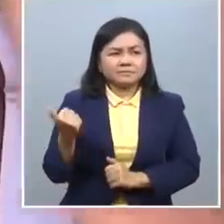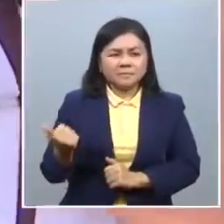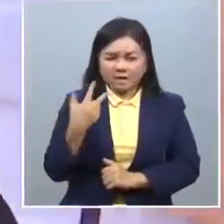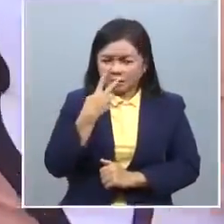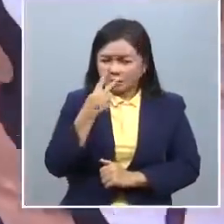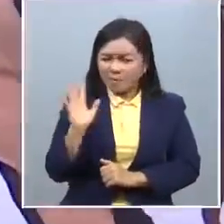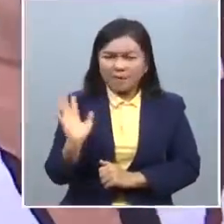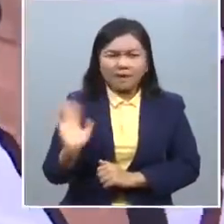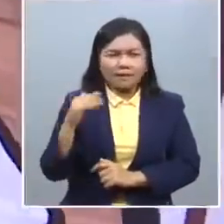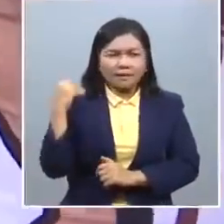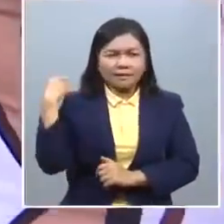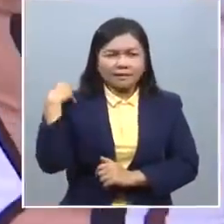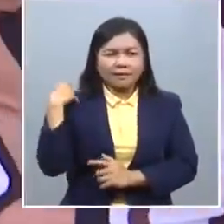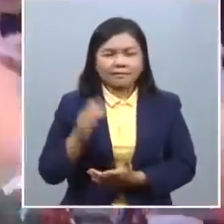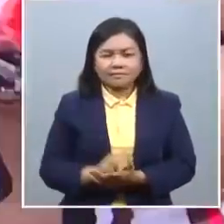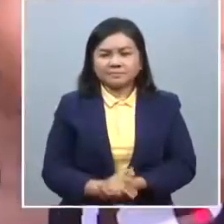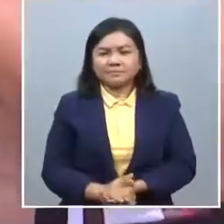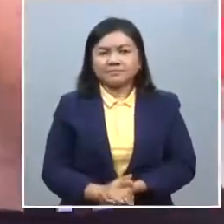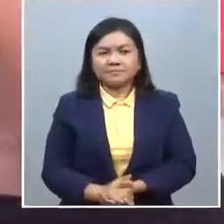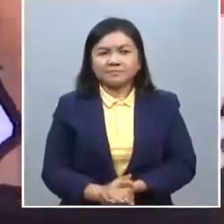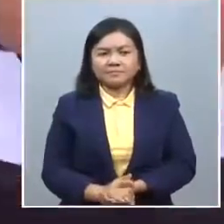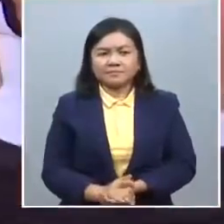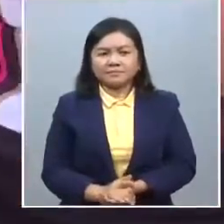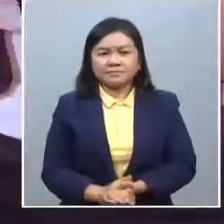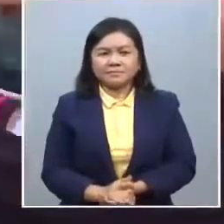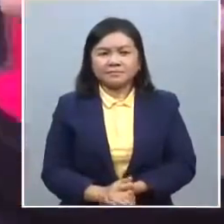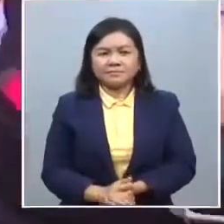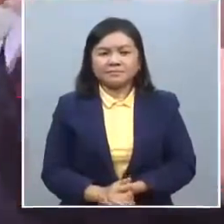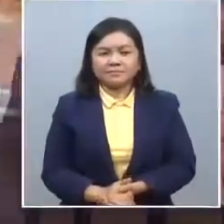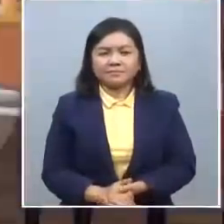ราคาดีเลือกประจัดสีด้วยค่ะหนูนั่นนะคะ